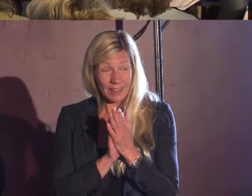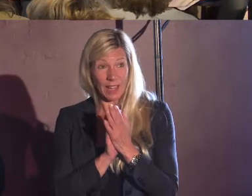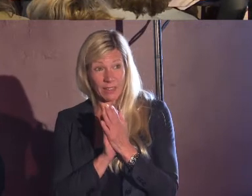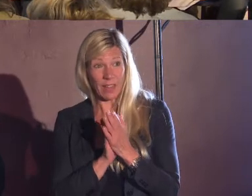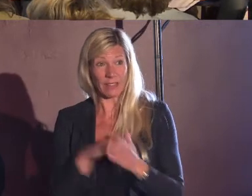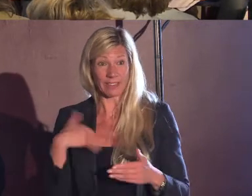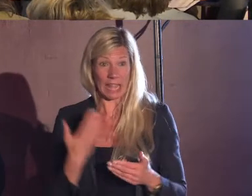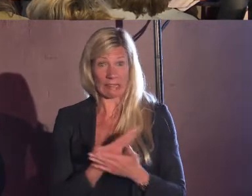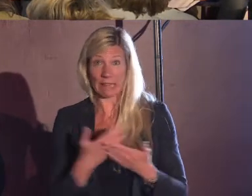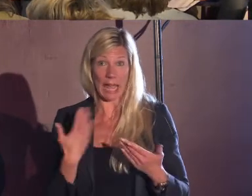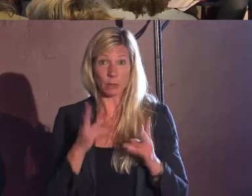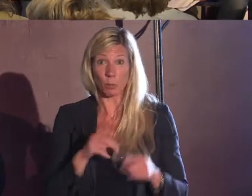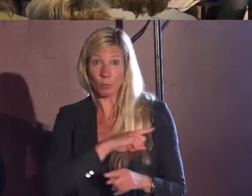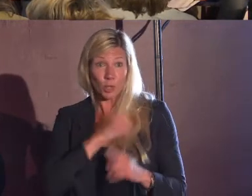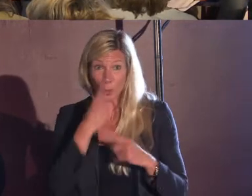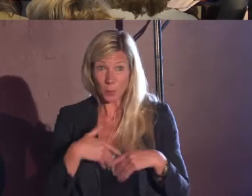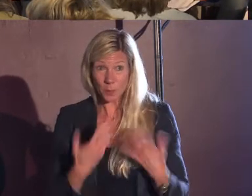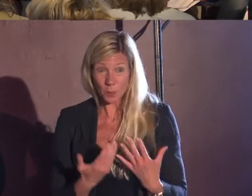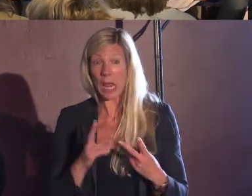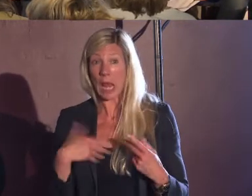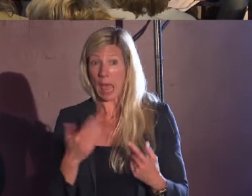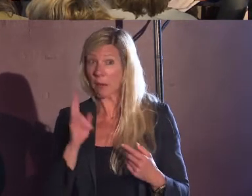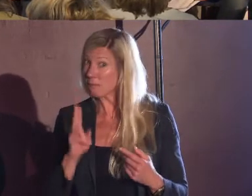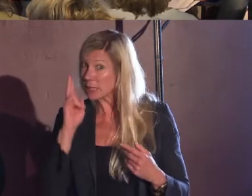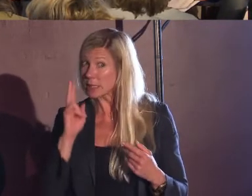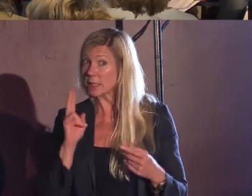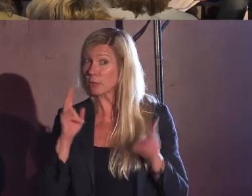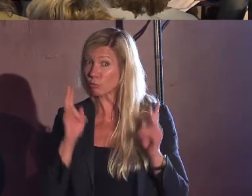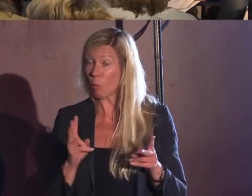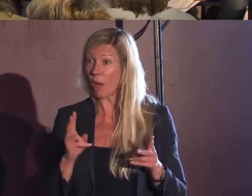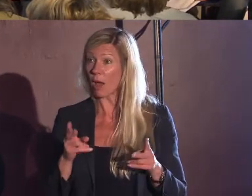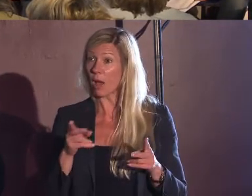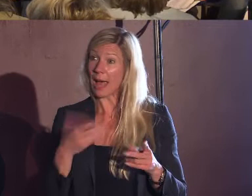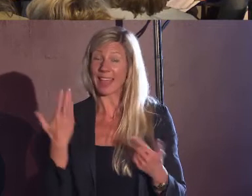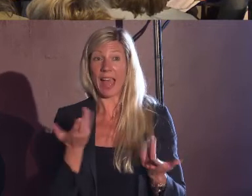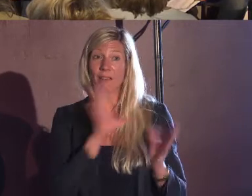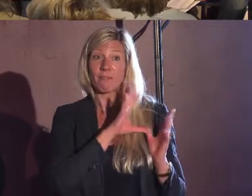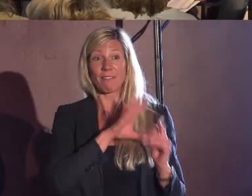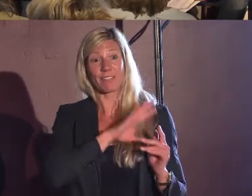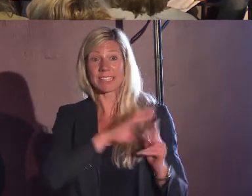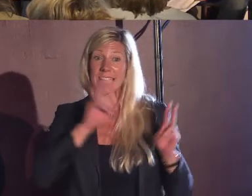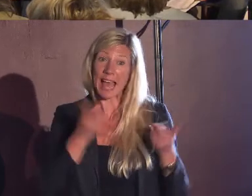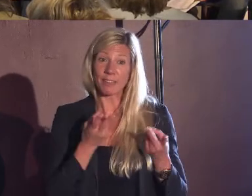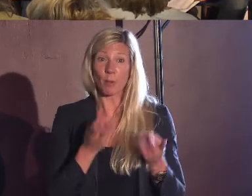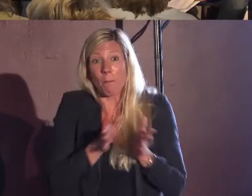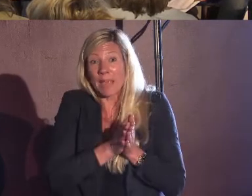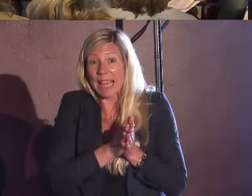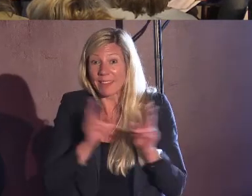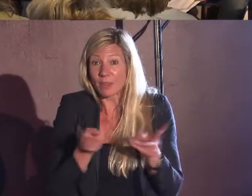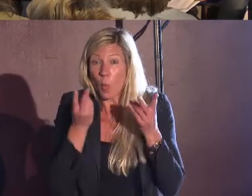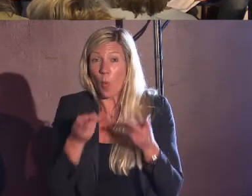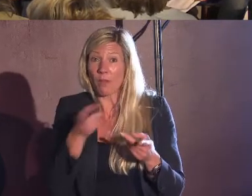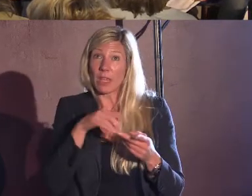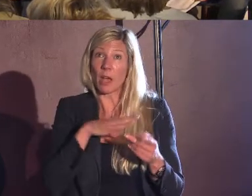att det inte är så mycket kultur, eller är det faktiskt så att vi i Sverige, att det går hand i hand så att säga med att vara den här innovativa och